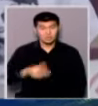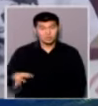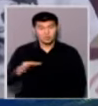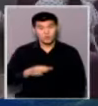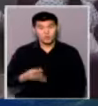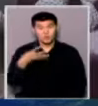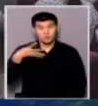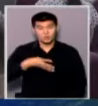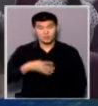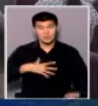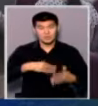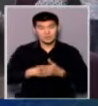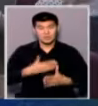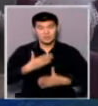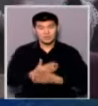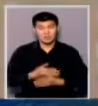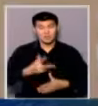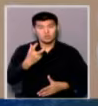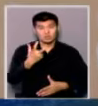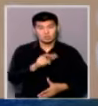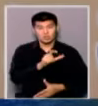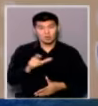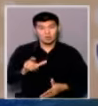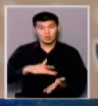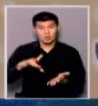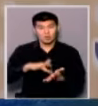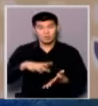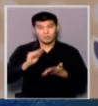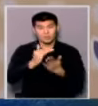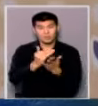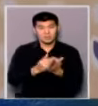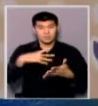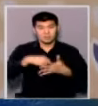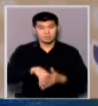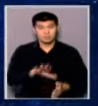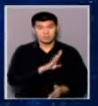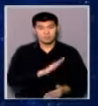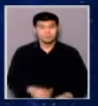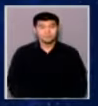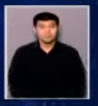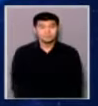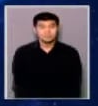облысында 4000-ға жуық ерікті бар. Олардың 300-і азаматтық орталық базасына ресми түрде тіркелген.